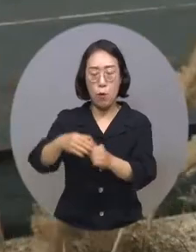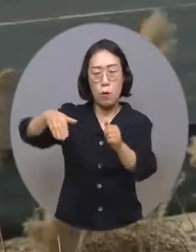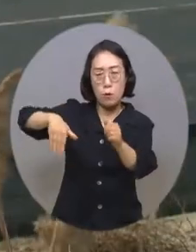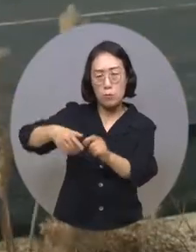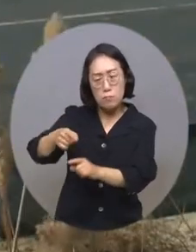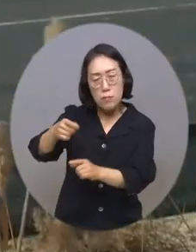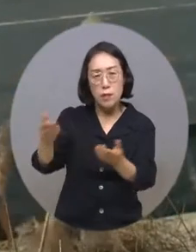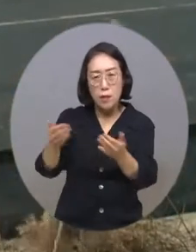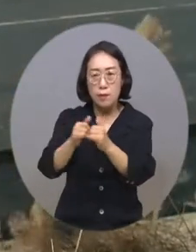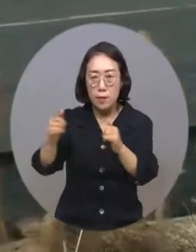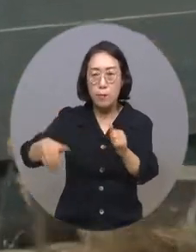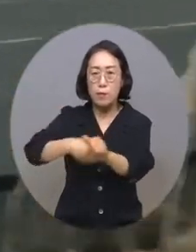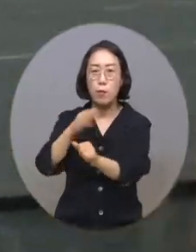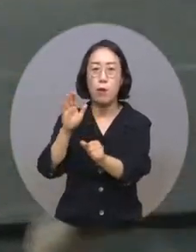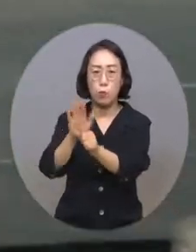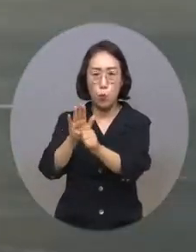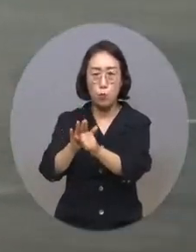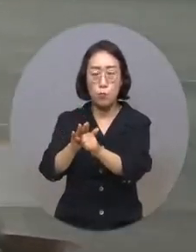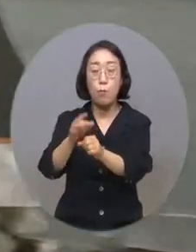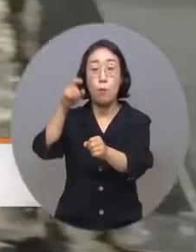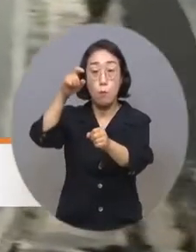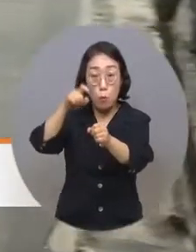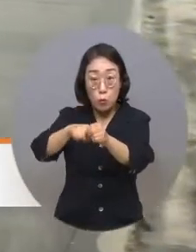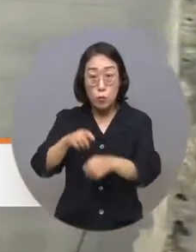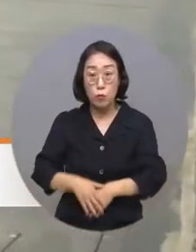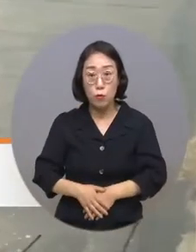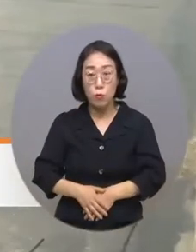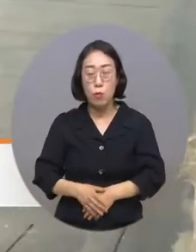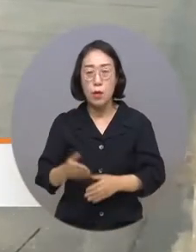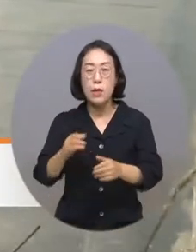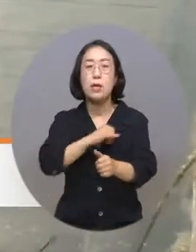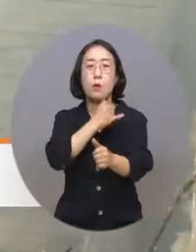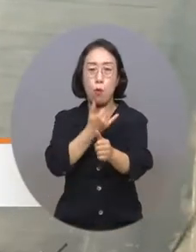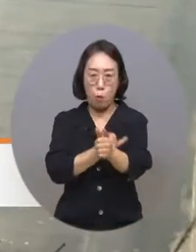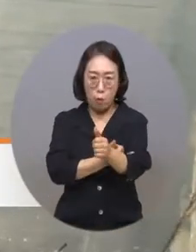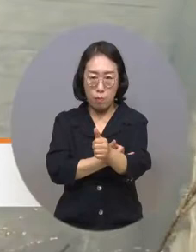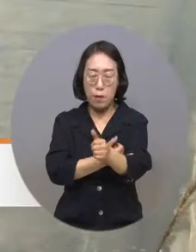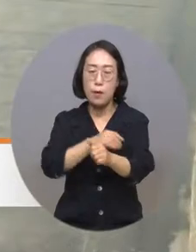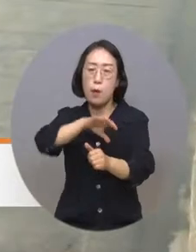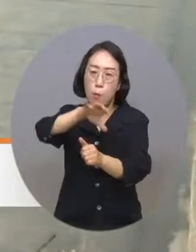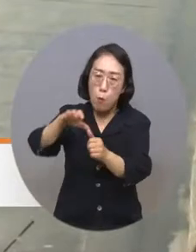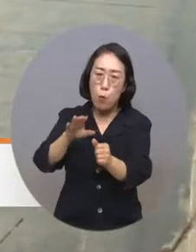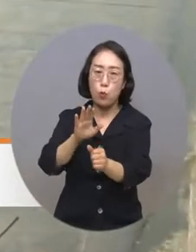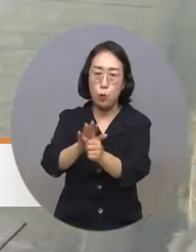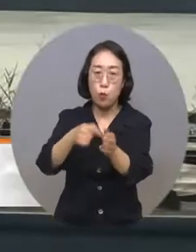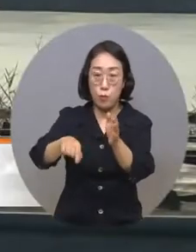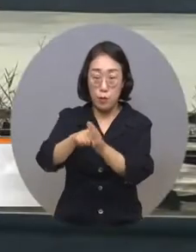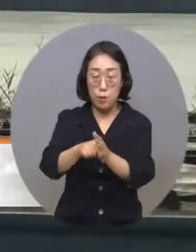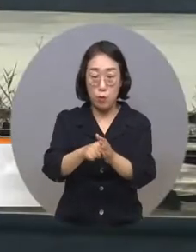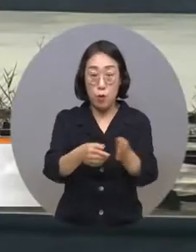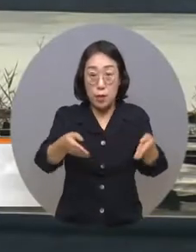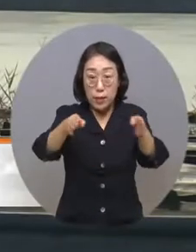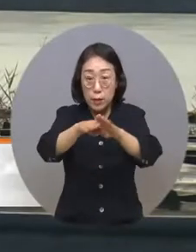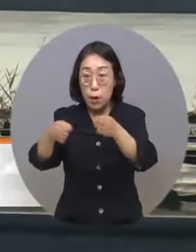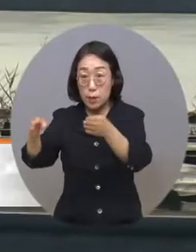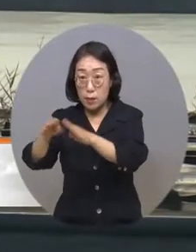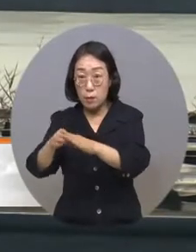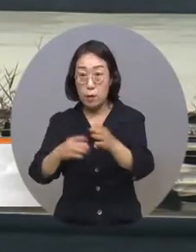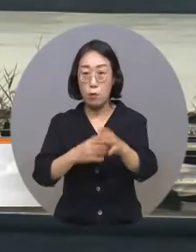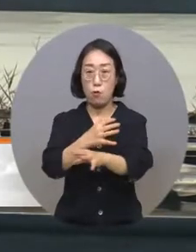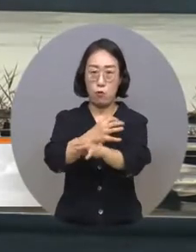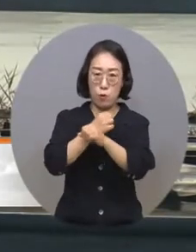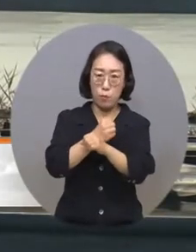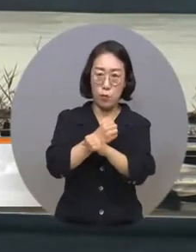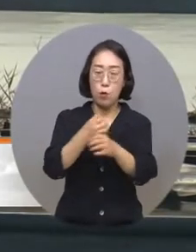추진단 을 구성한 전남도는 염전 근로자 인권 증진을 위해 기관간 협업 체계를 강화하기로 했습니다